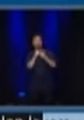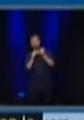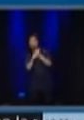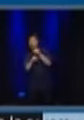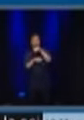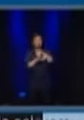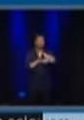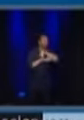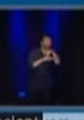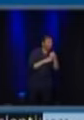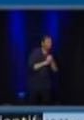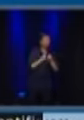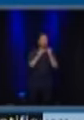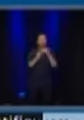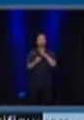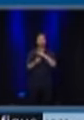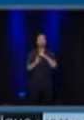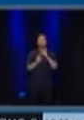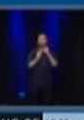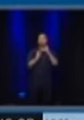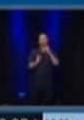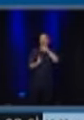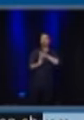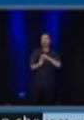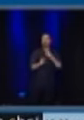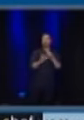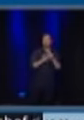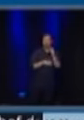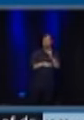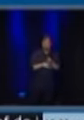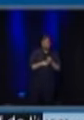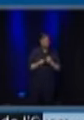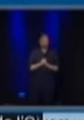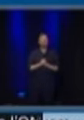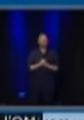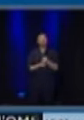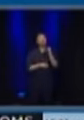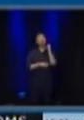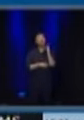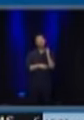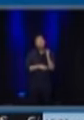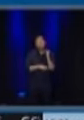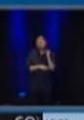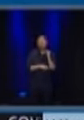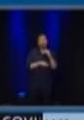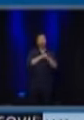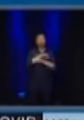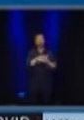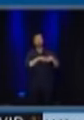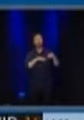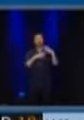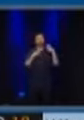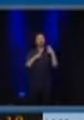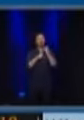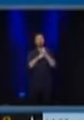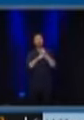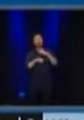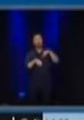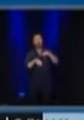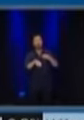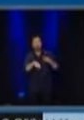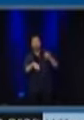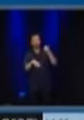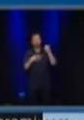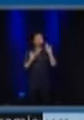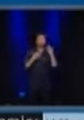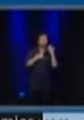manque d'infirmières. Donc, ça veut dire que celles, par exemple, qui sont ouvertes à travailler plus la